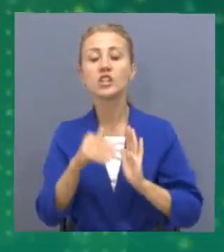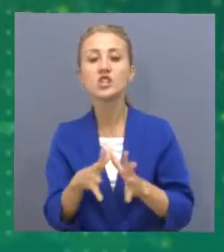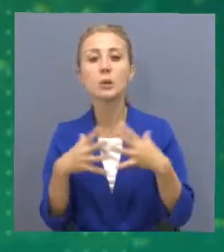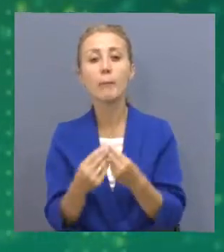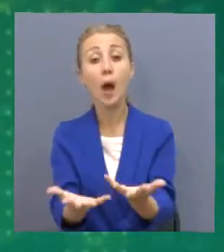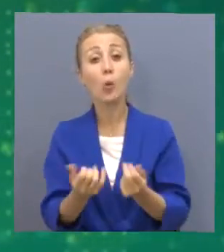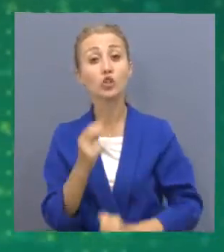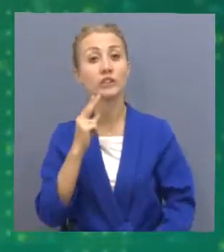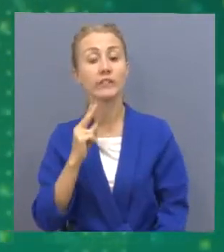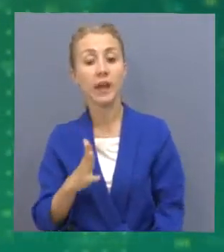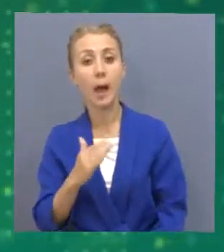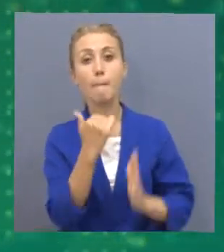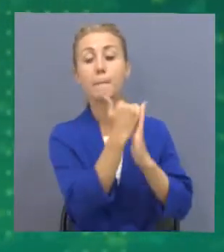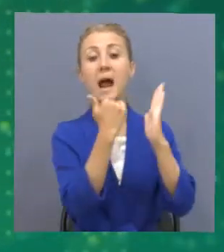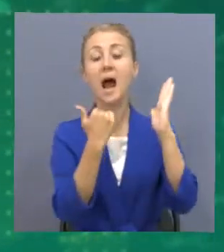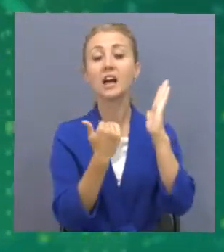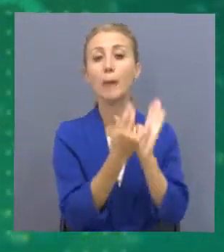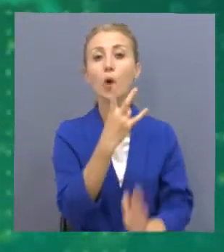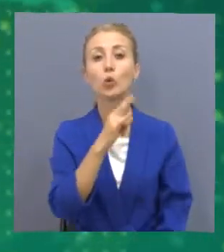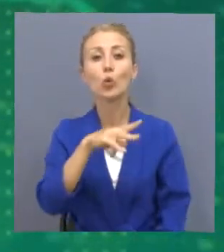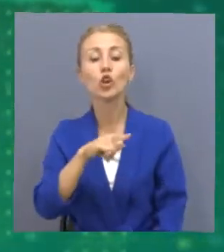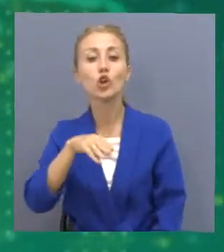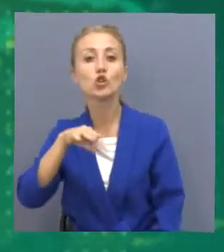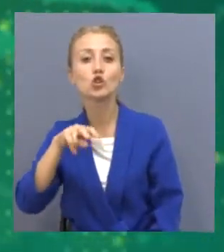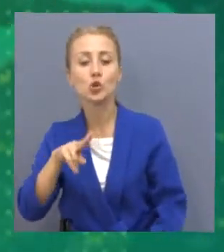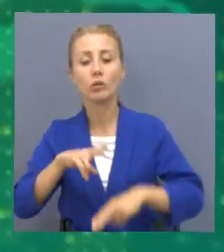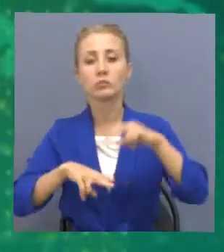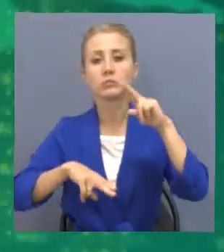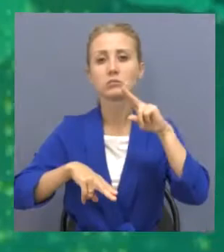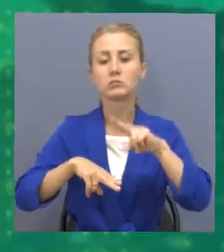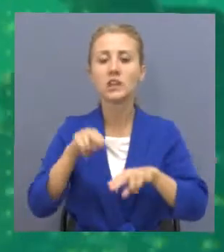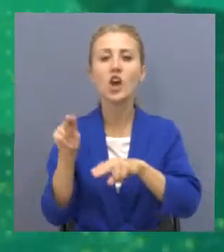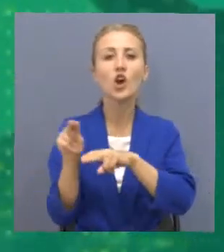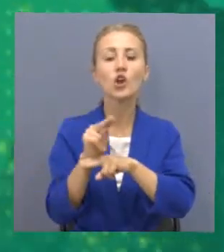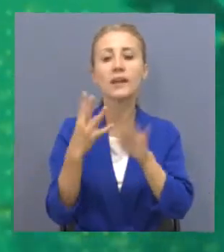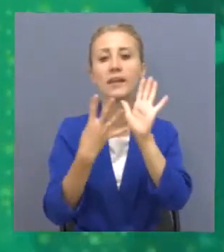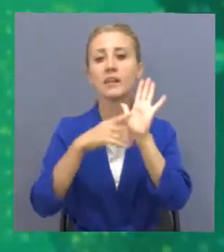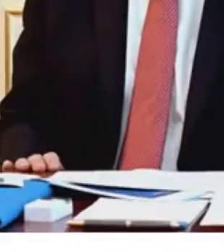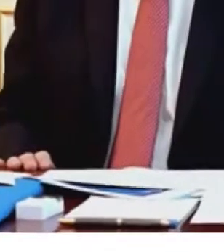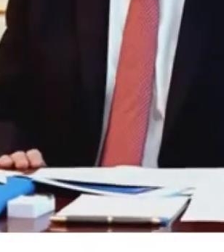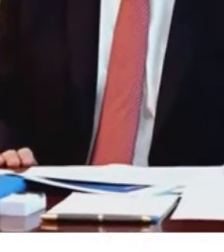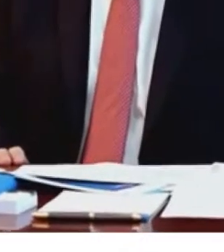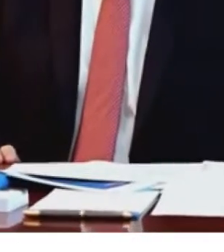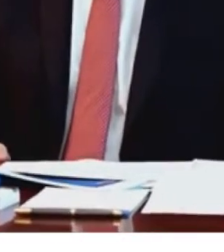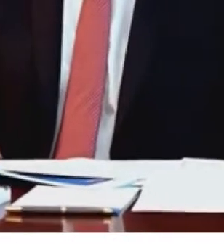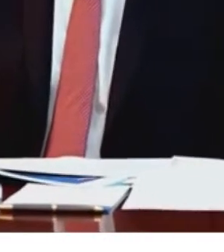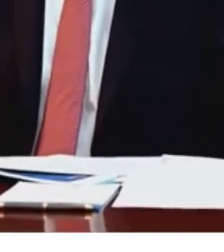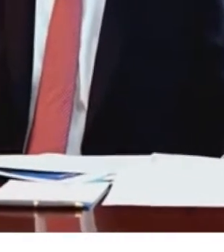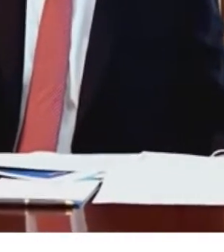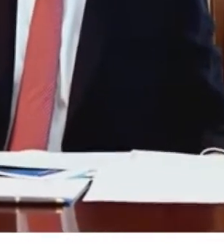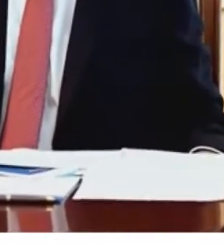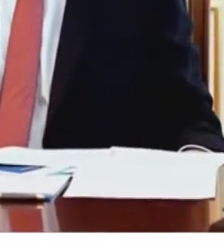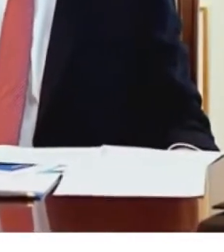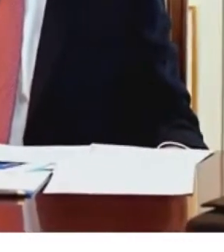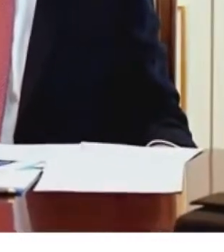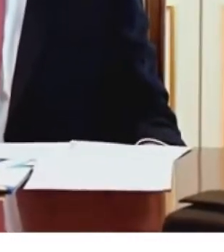квартиры. По программе «Нурлы жол» ведутся работы по строительству и реконструкции 9,8 тысяч километров дорог